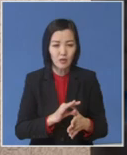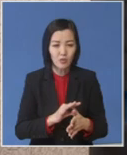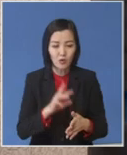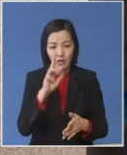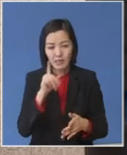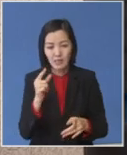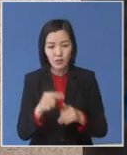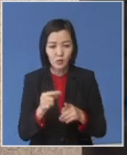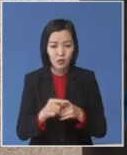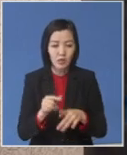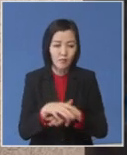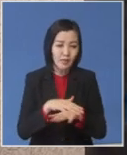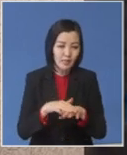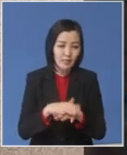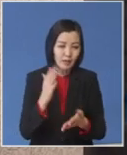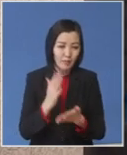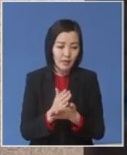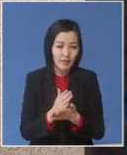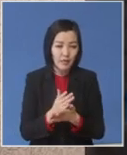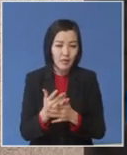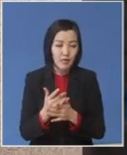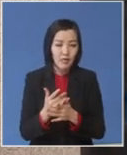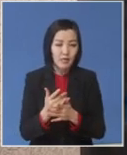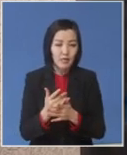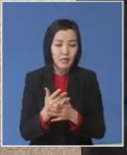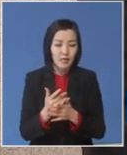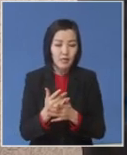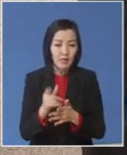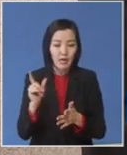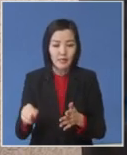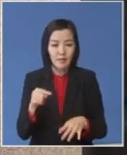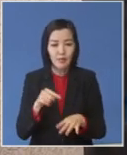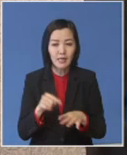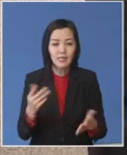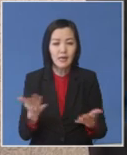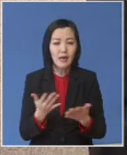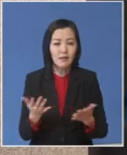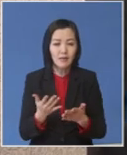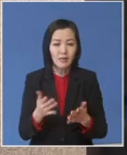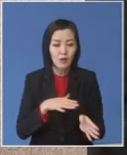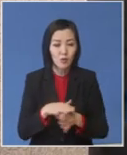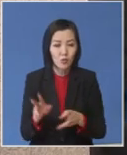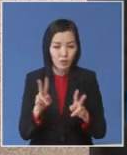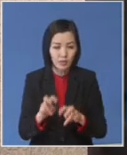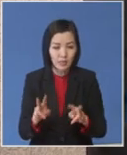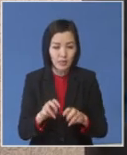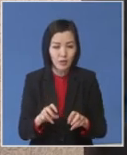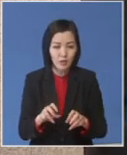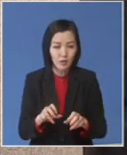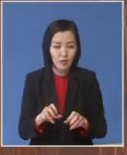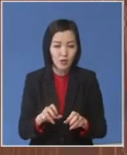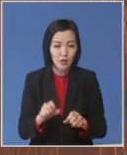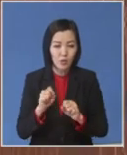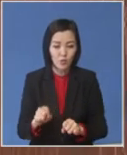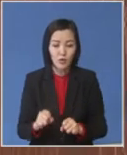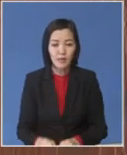базарларда кездеседі. Және осы дайындықсыз сөйлеген кездерде адамның реакциялары қандай болады, осыны толық зерттей келе осы жобамды қорғап алып келіп